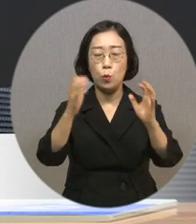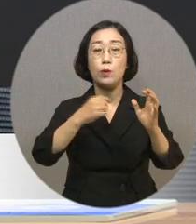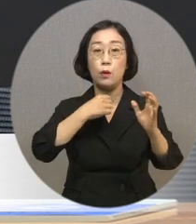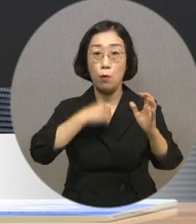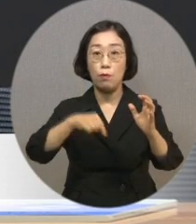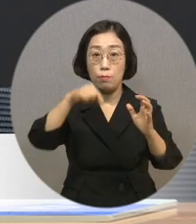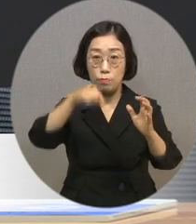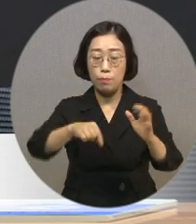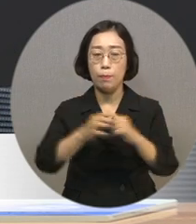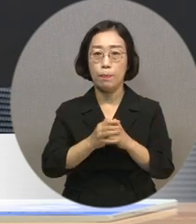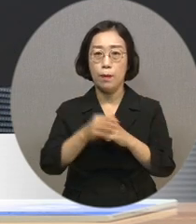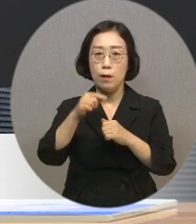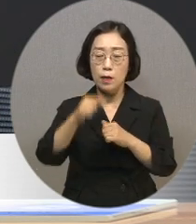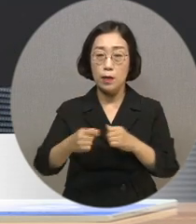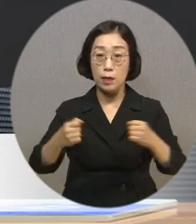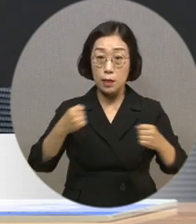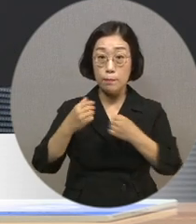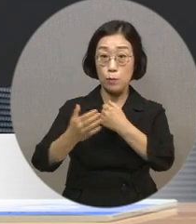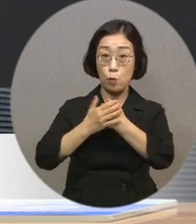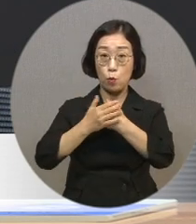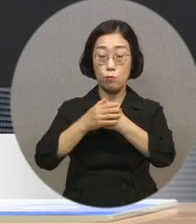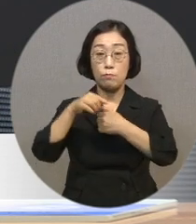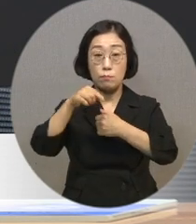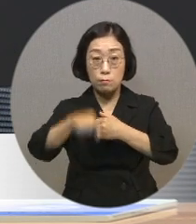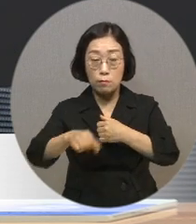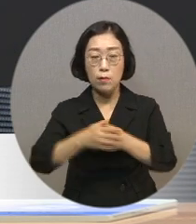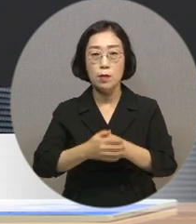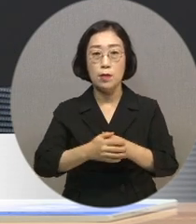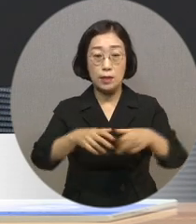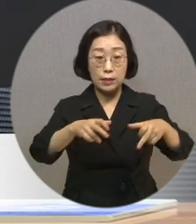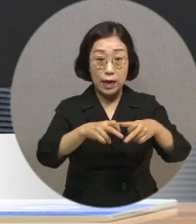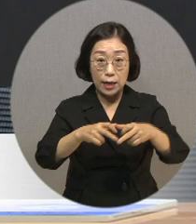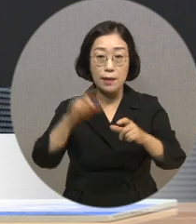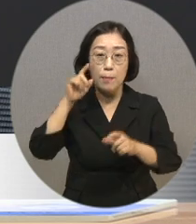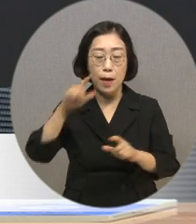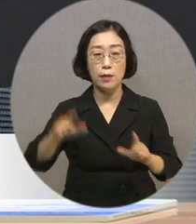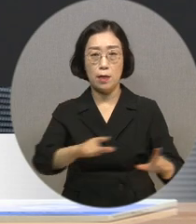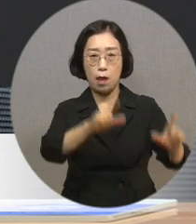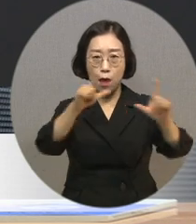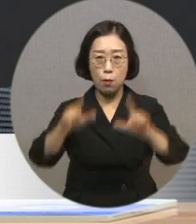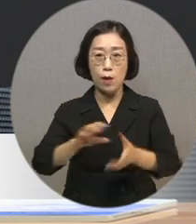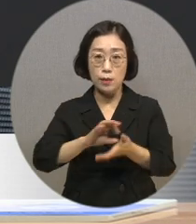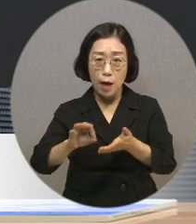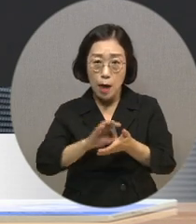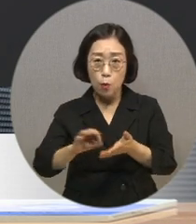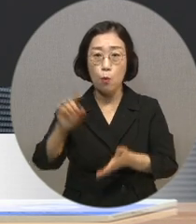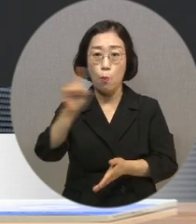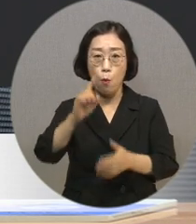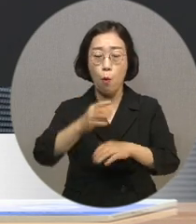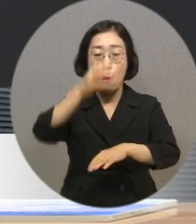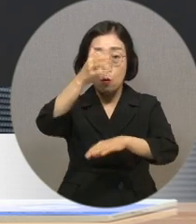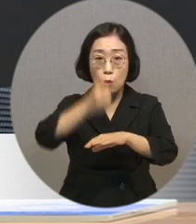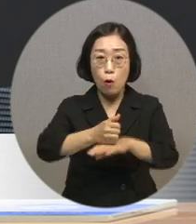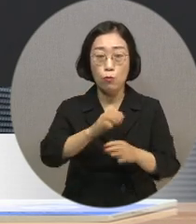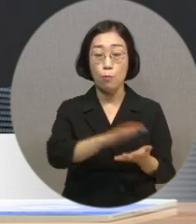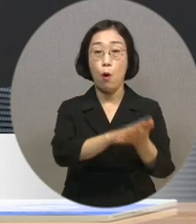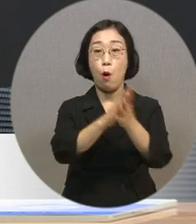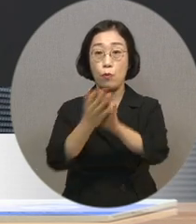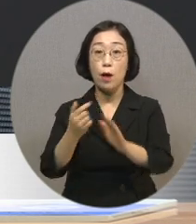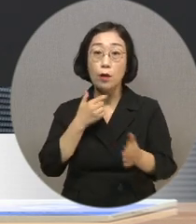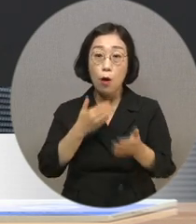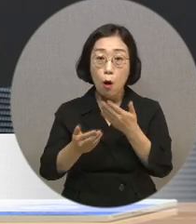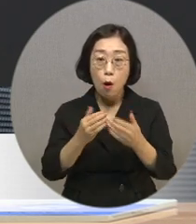동력 보조장치가 장애인들의 일상생활에서 실제로 어떻게 활용하고 있는지 그 변화를 함께